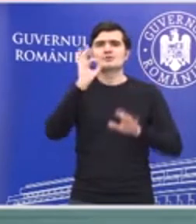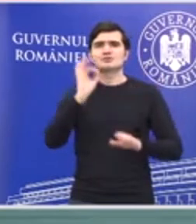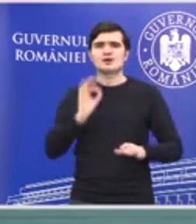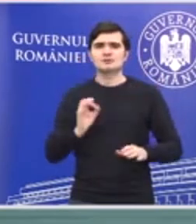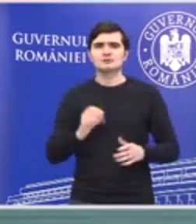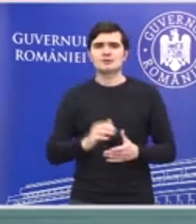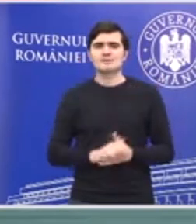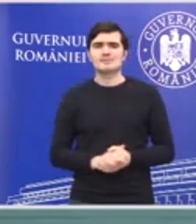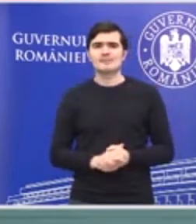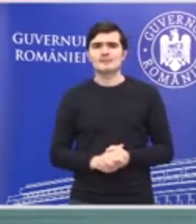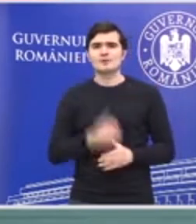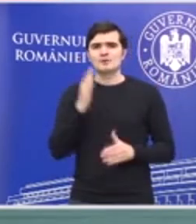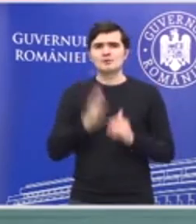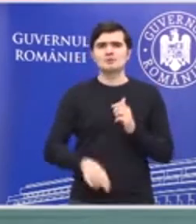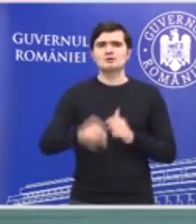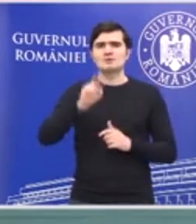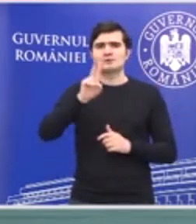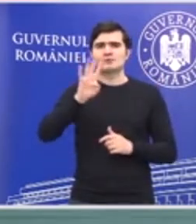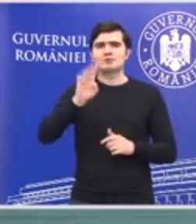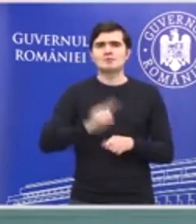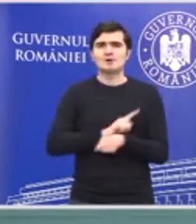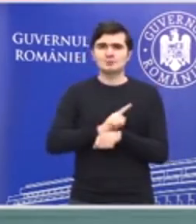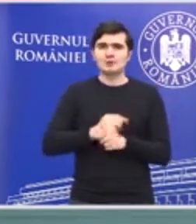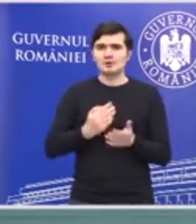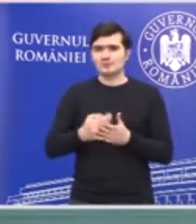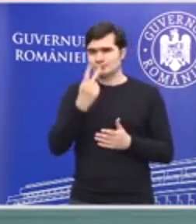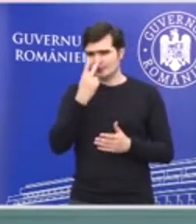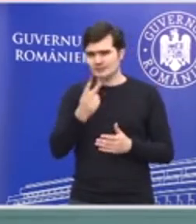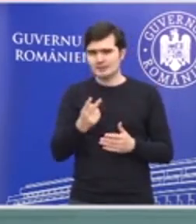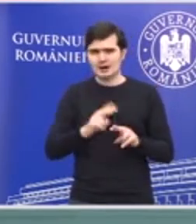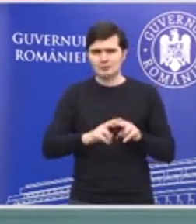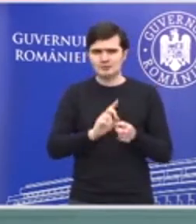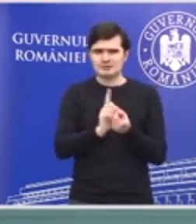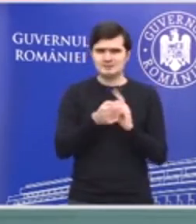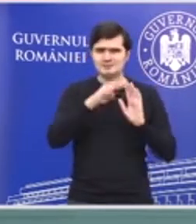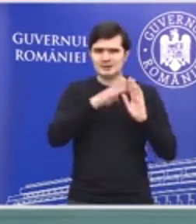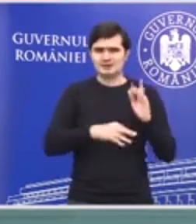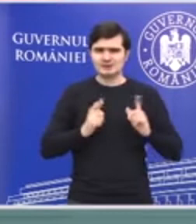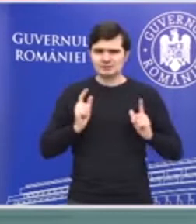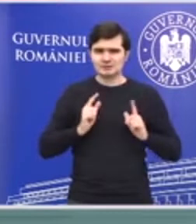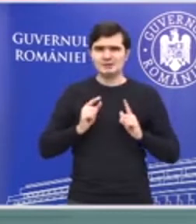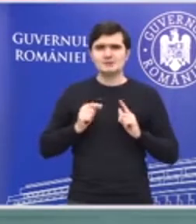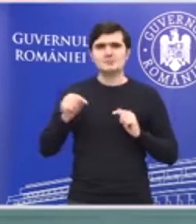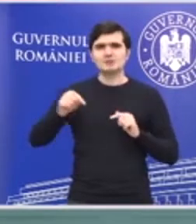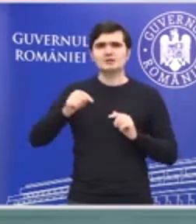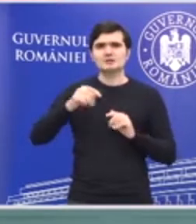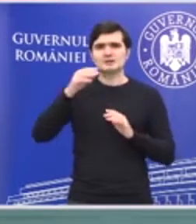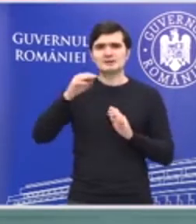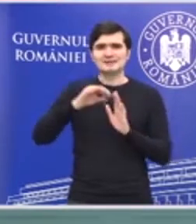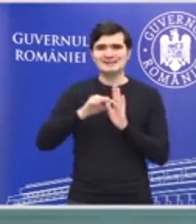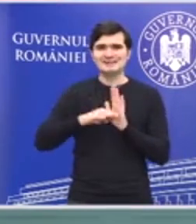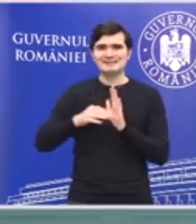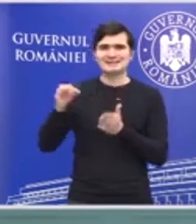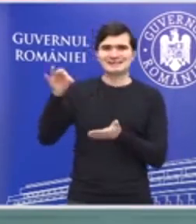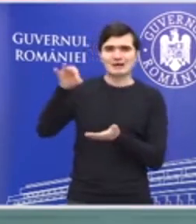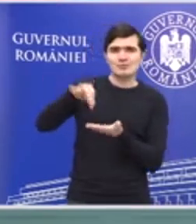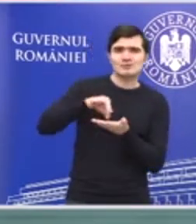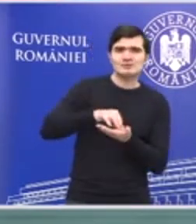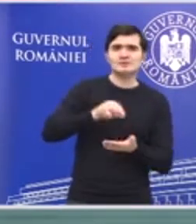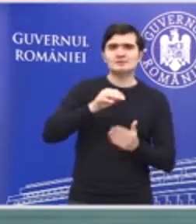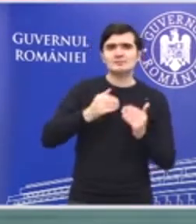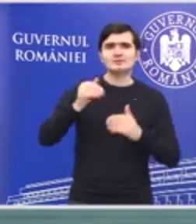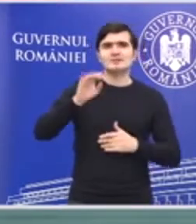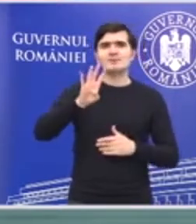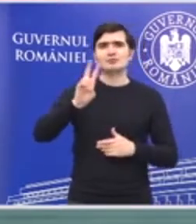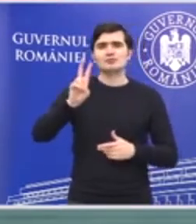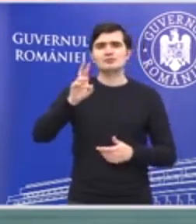ultimele 24 de ore, pentru a vedea dinamica listei de așteptare, au fost înscrise în lista de așteptare peste 42.000 de